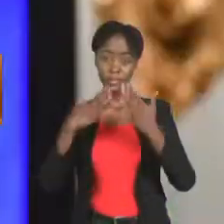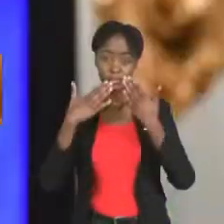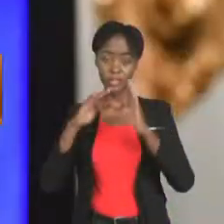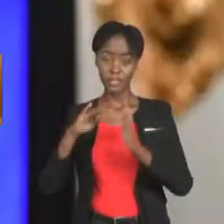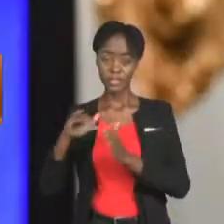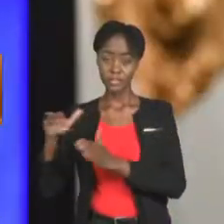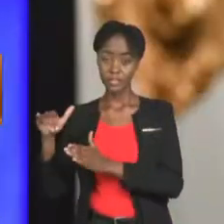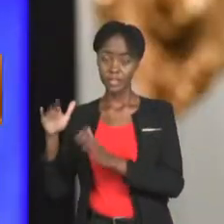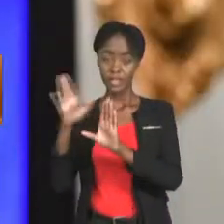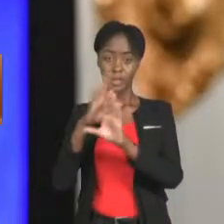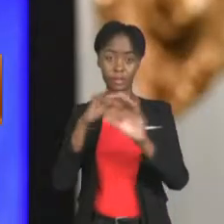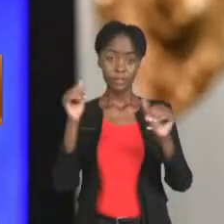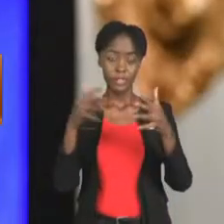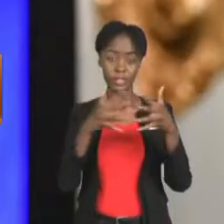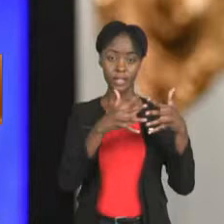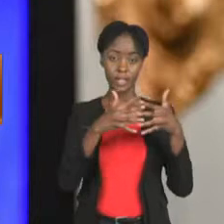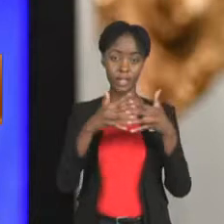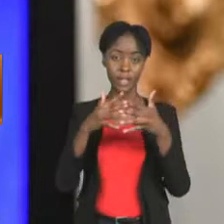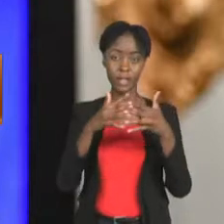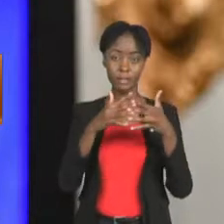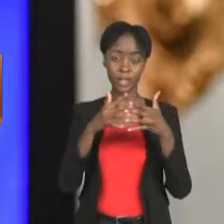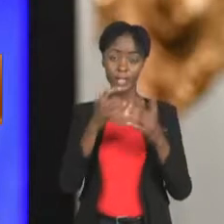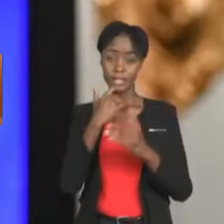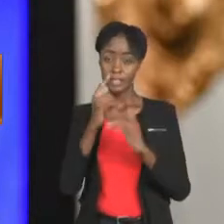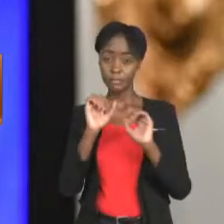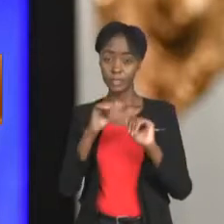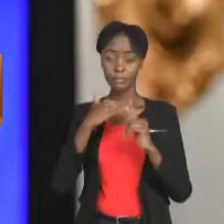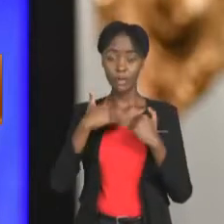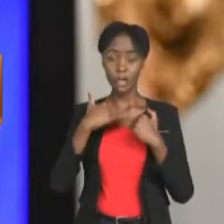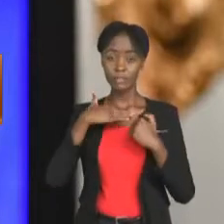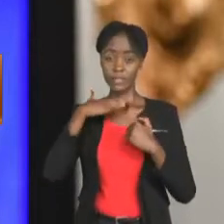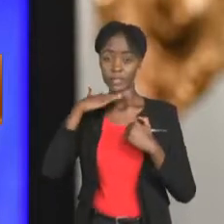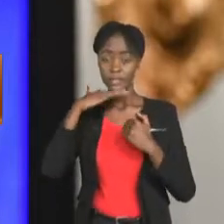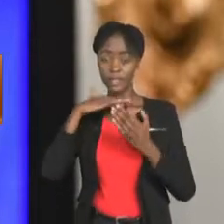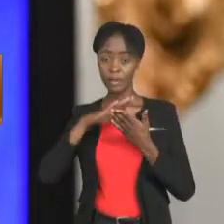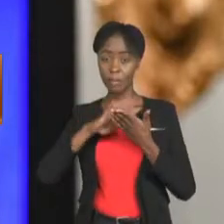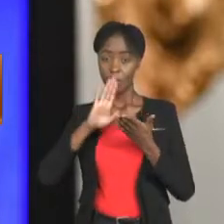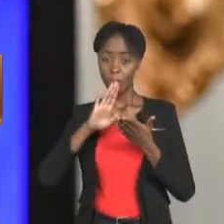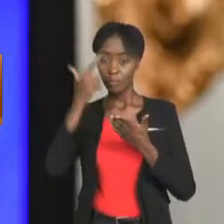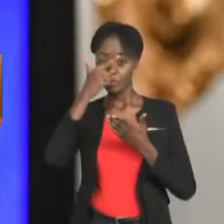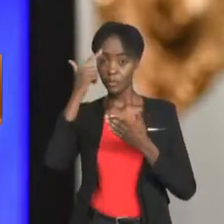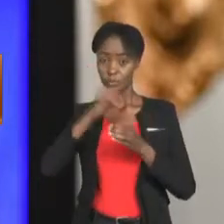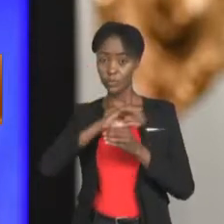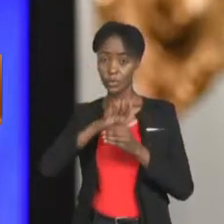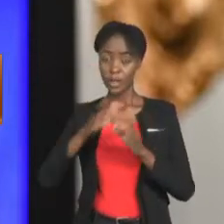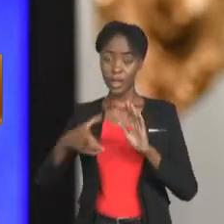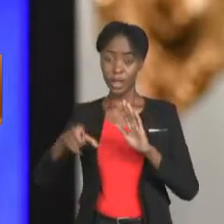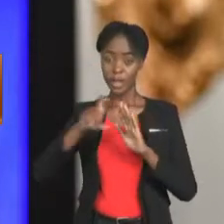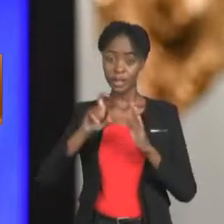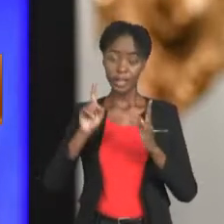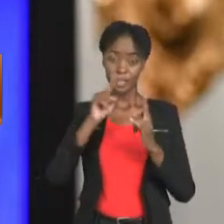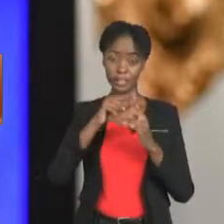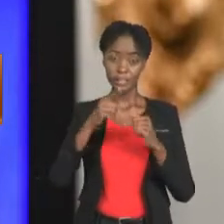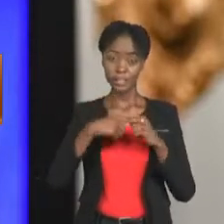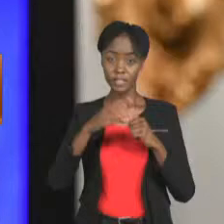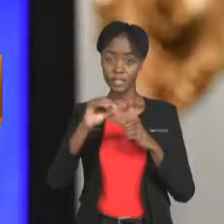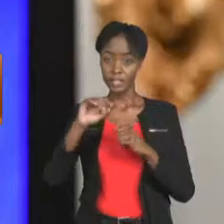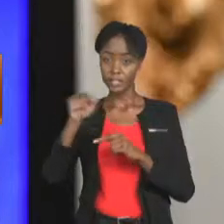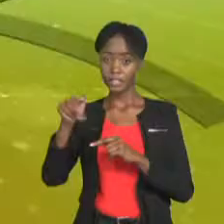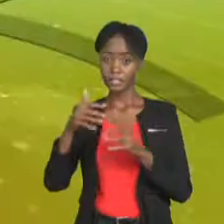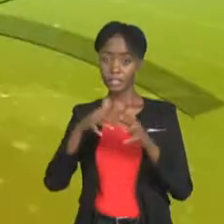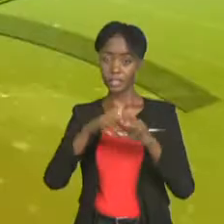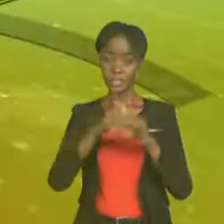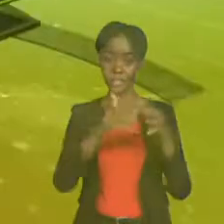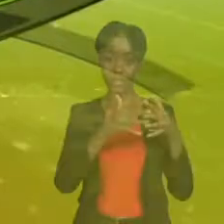Na Rais wa Marekani Joe Biden atabiri vifo kutokana na virusi vya korona kuongezeka hadi 600,000 kwenye taifa la